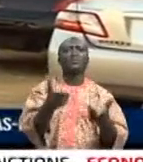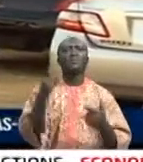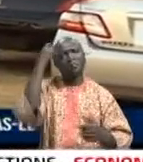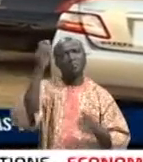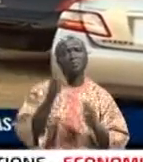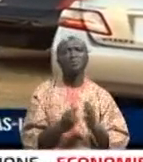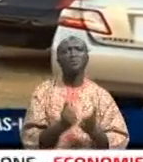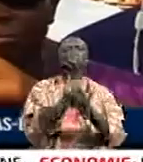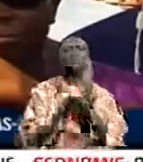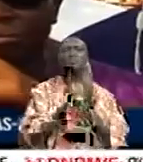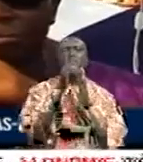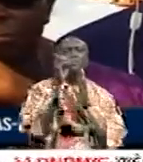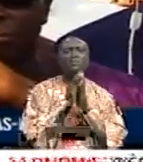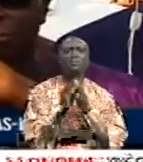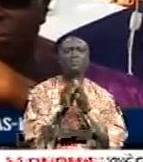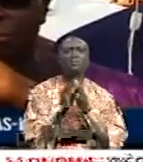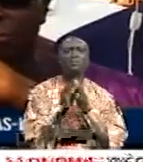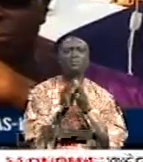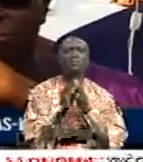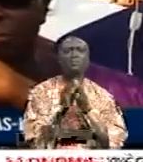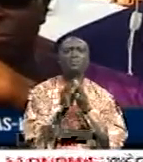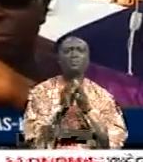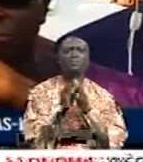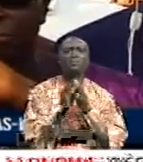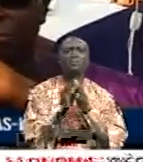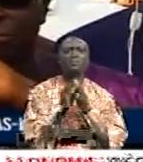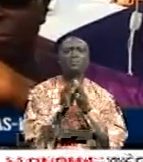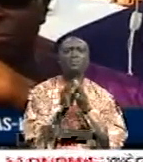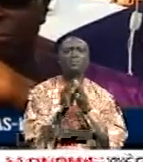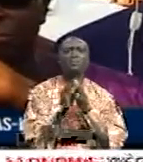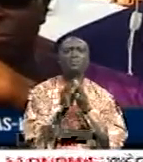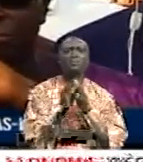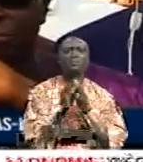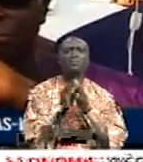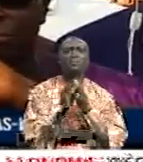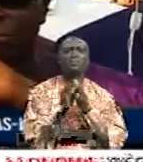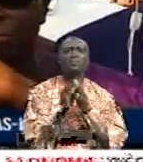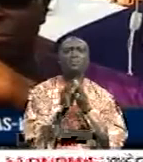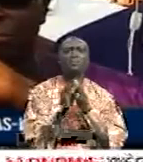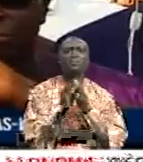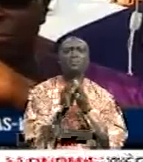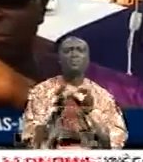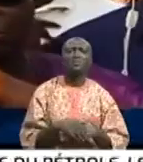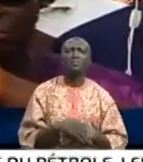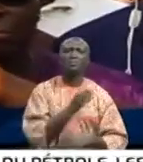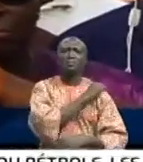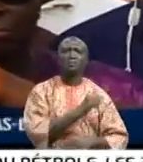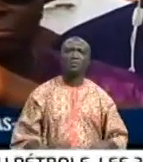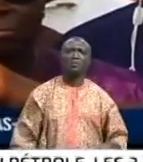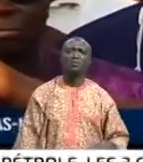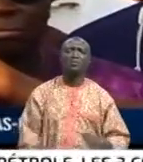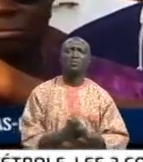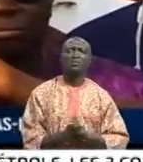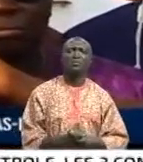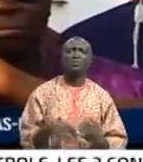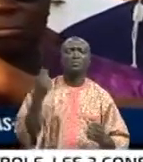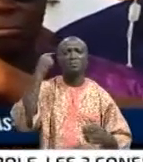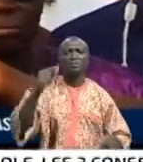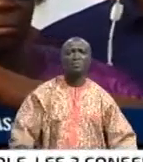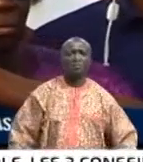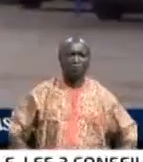notre pays récemment on a reçu une sommation envoyer par les gendarmerie d'escort pour dire que